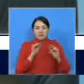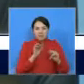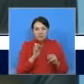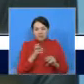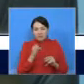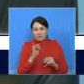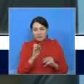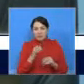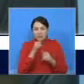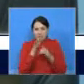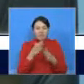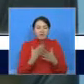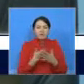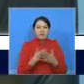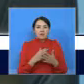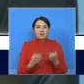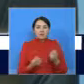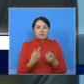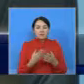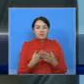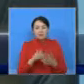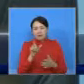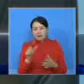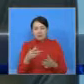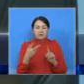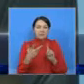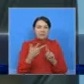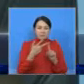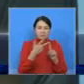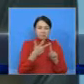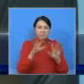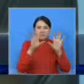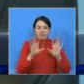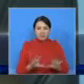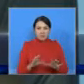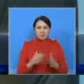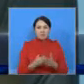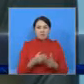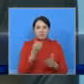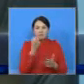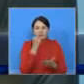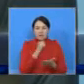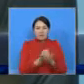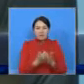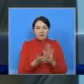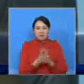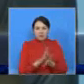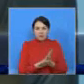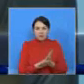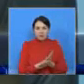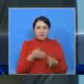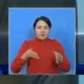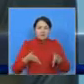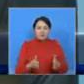танылғандар, немесе танылған азаматтар, үшінші заңды түрде бекітілген